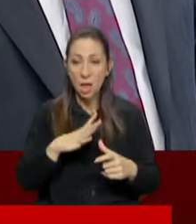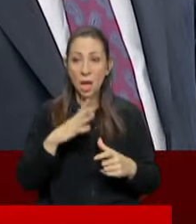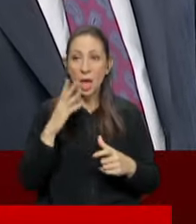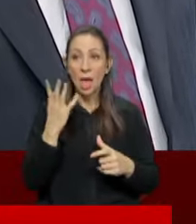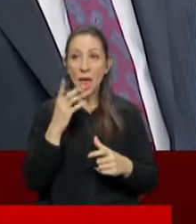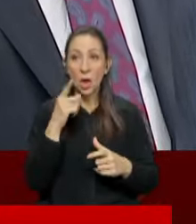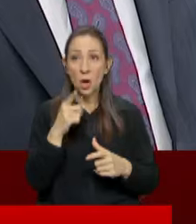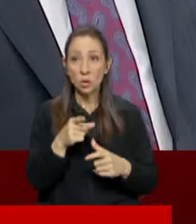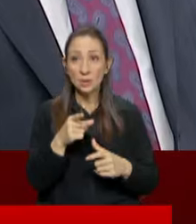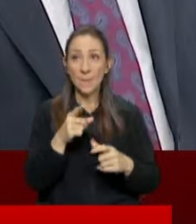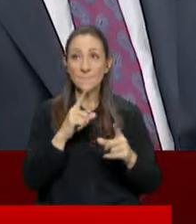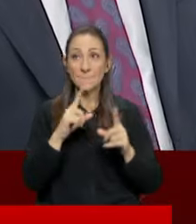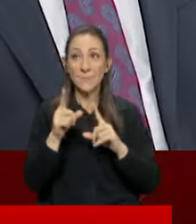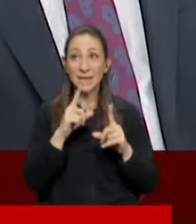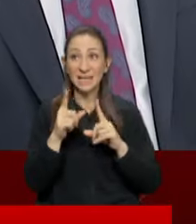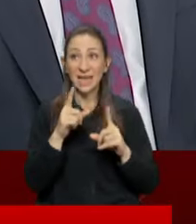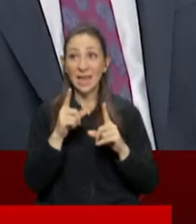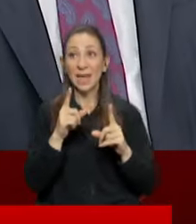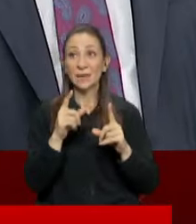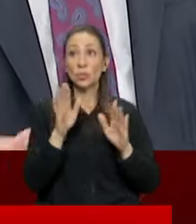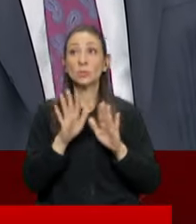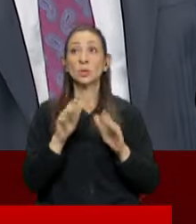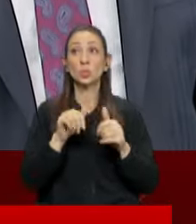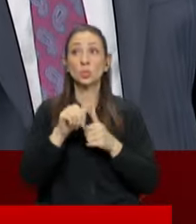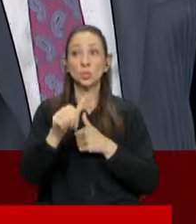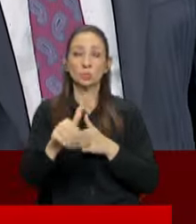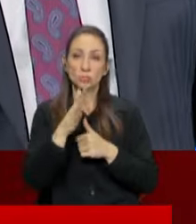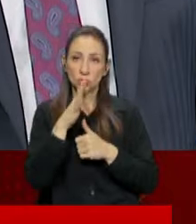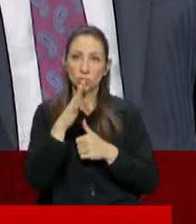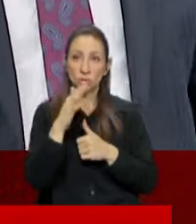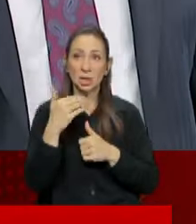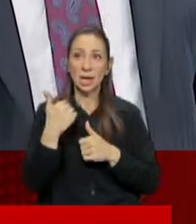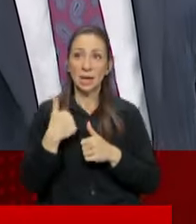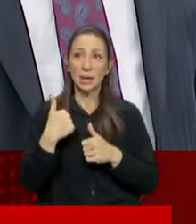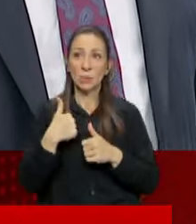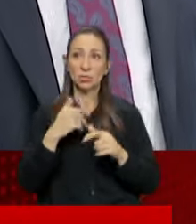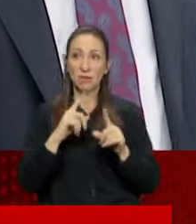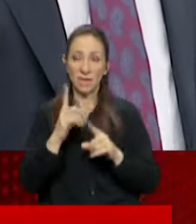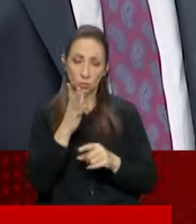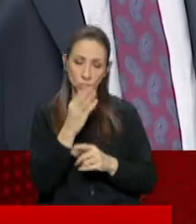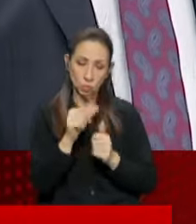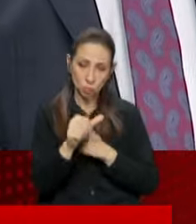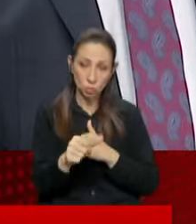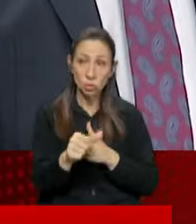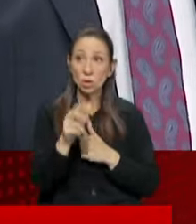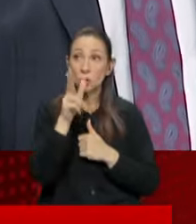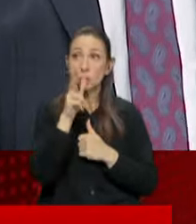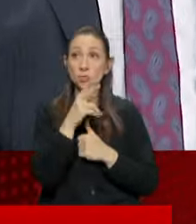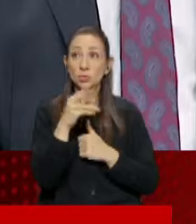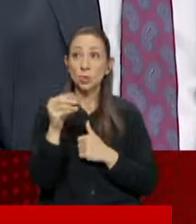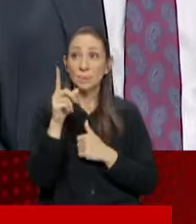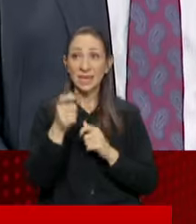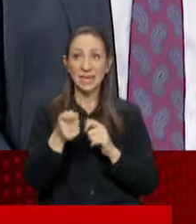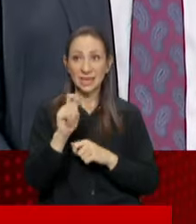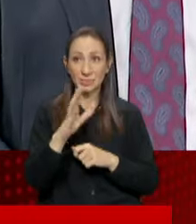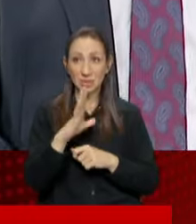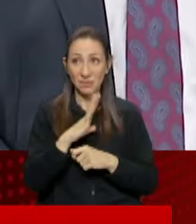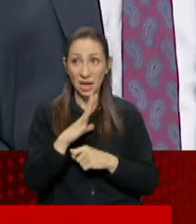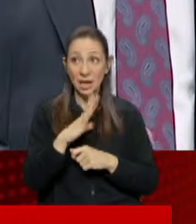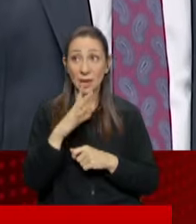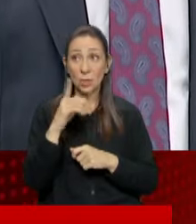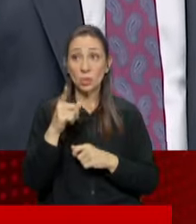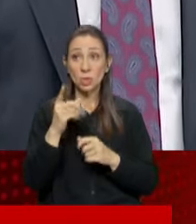orada mahkemelere takılmazsak, yani uzun sürüyor çünkü kamulaştırma davaları biliyorsunuz. Bir de 300 milyon civarında bir kredimiz var.